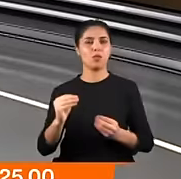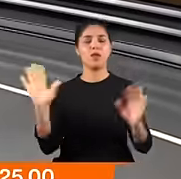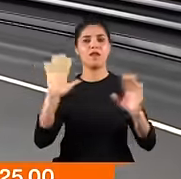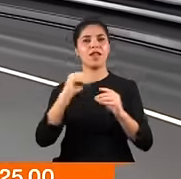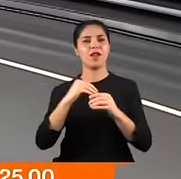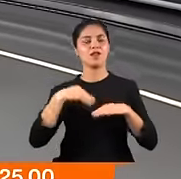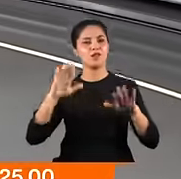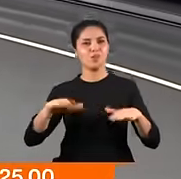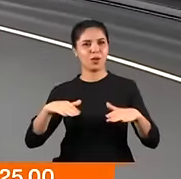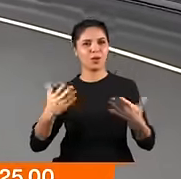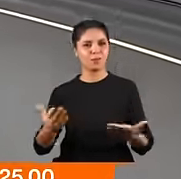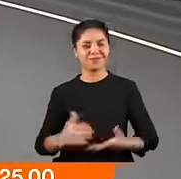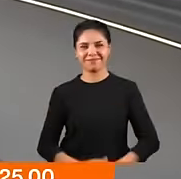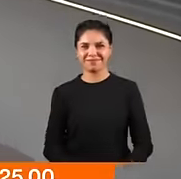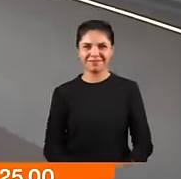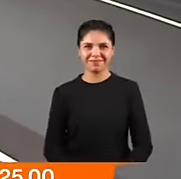tekrar buradayız.